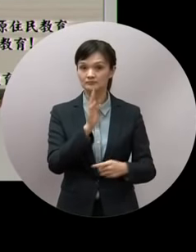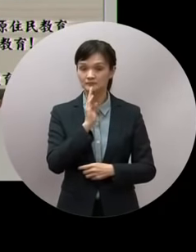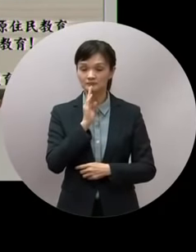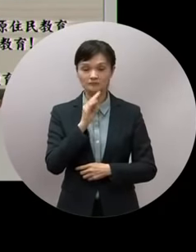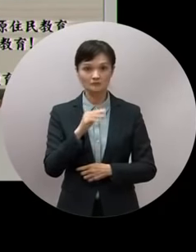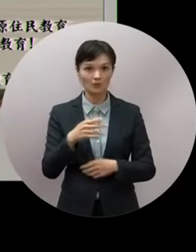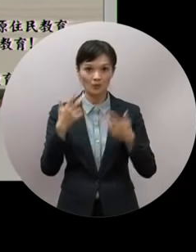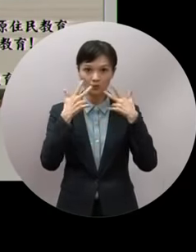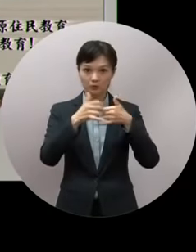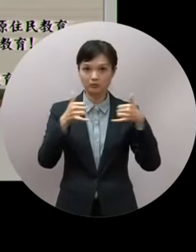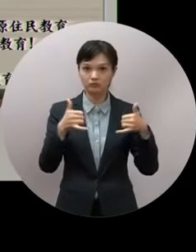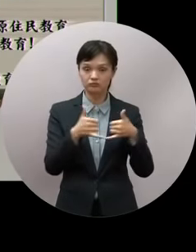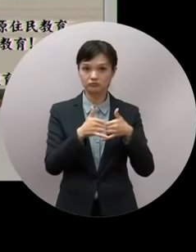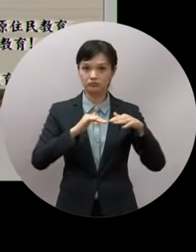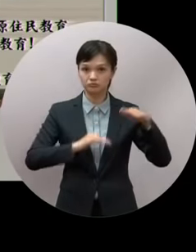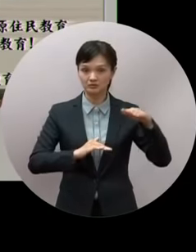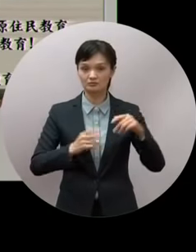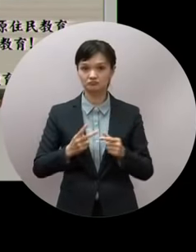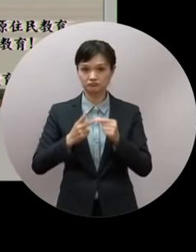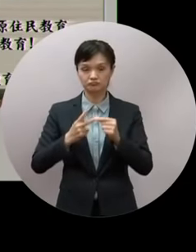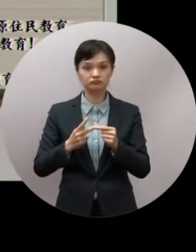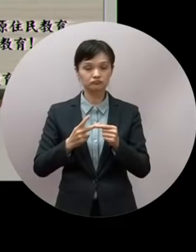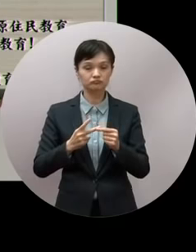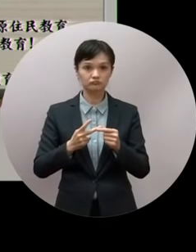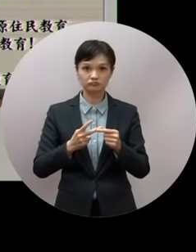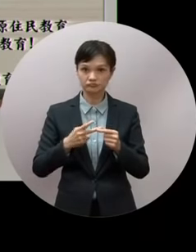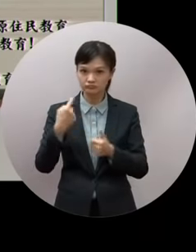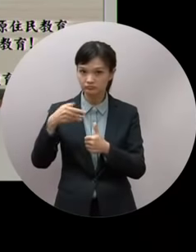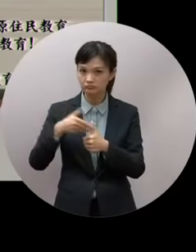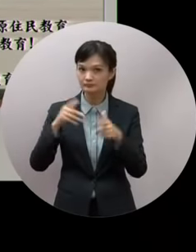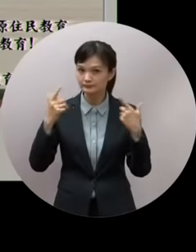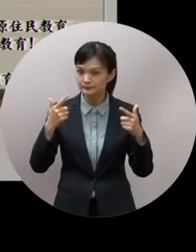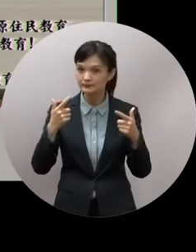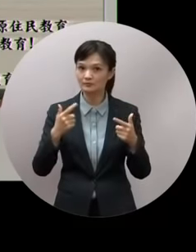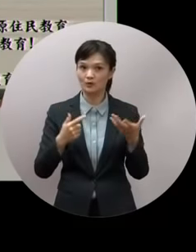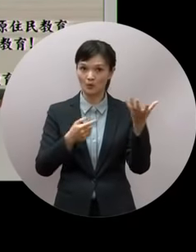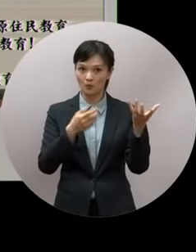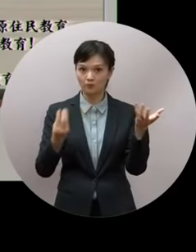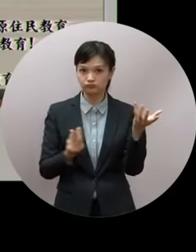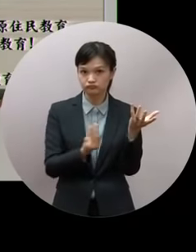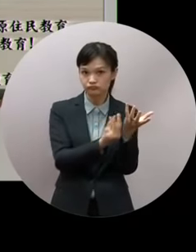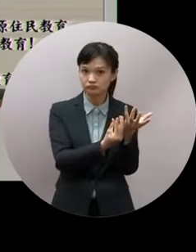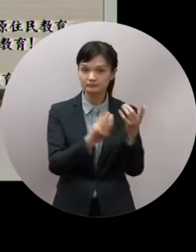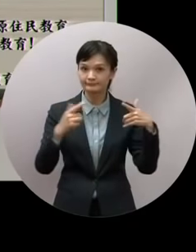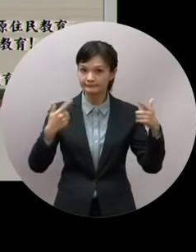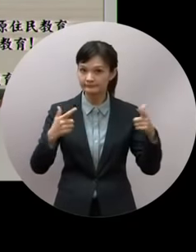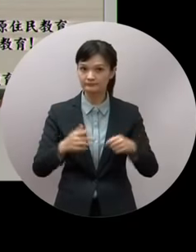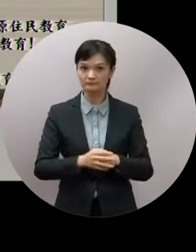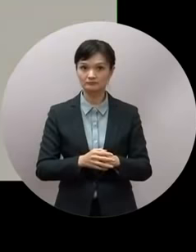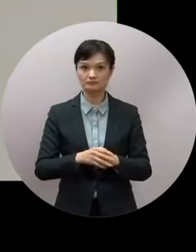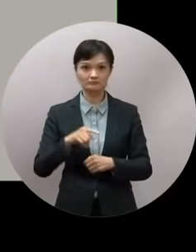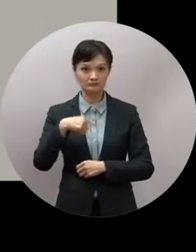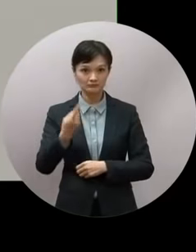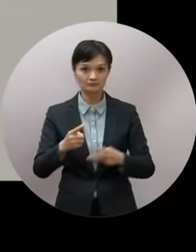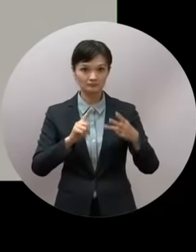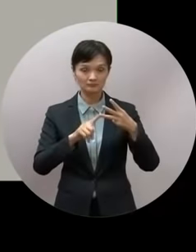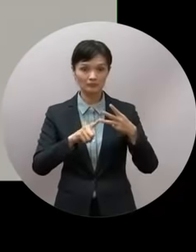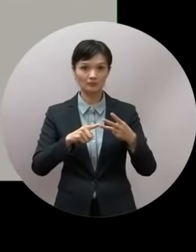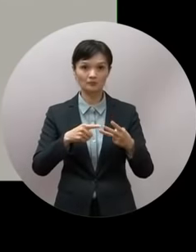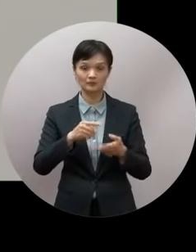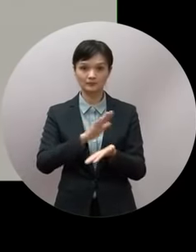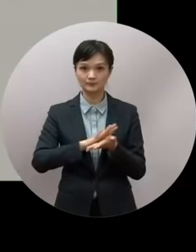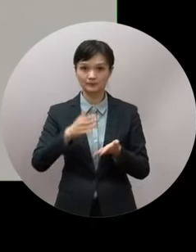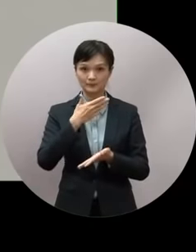二教育，更不是依附在主流教育的教育。国立清华大学傅立玉教